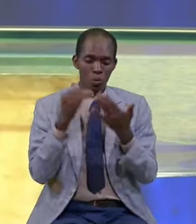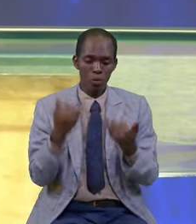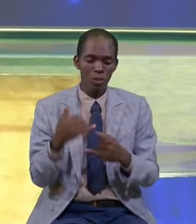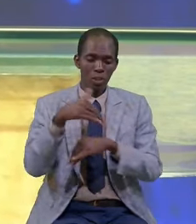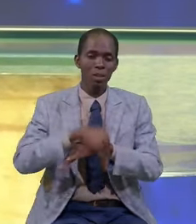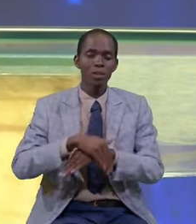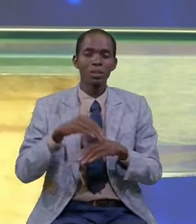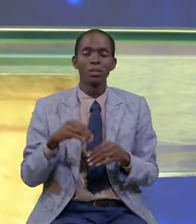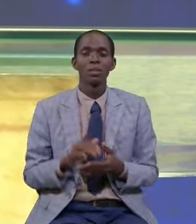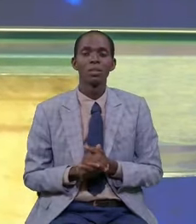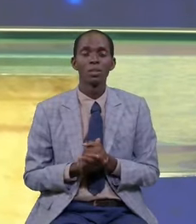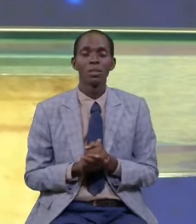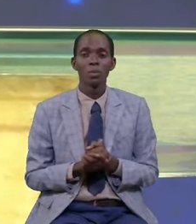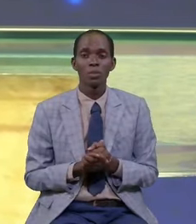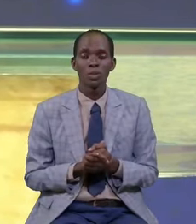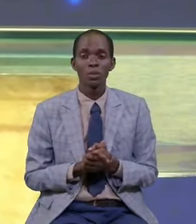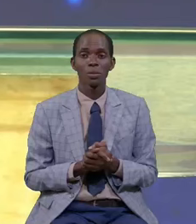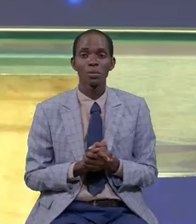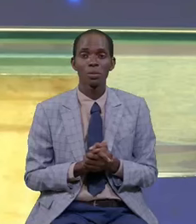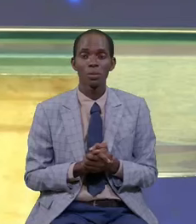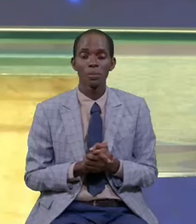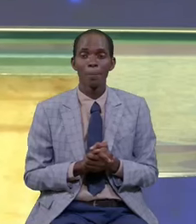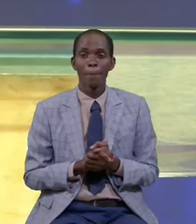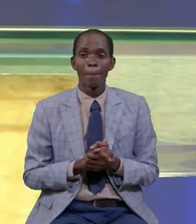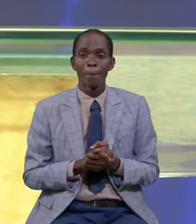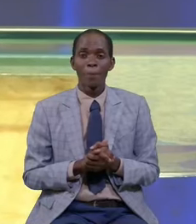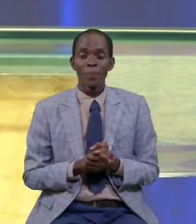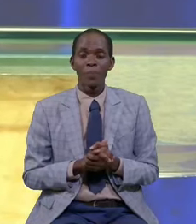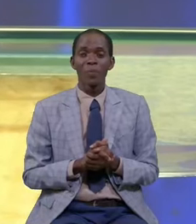Les prières exaucées, votre portion ce soir.